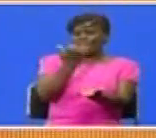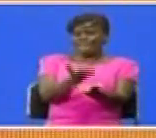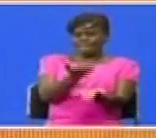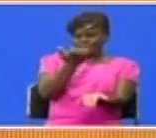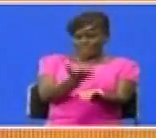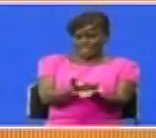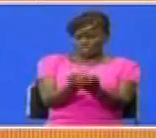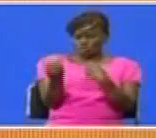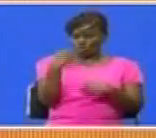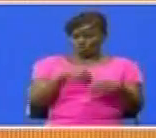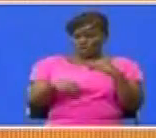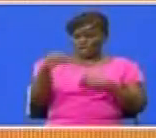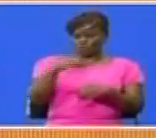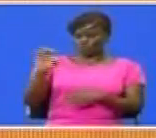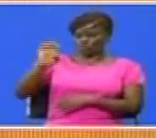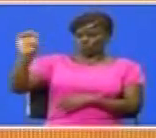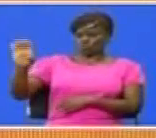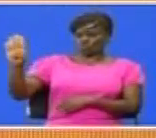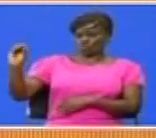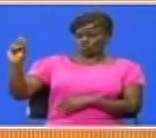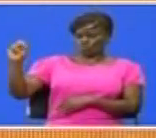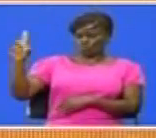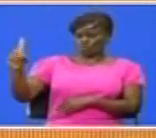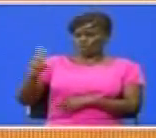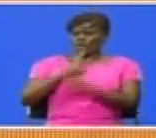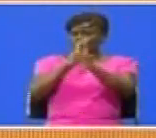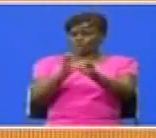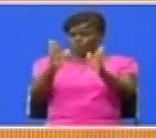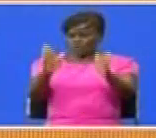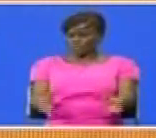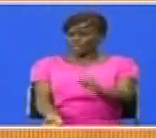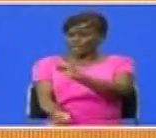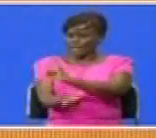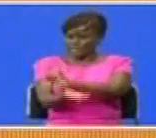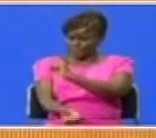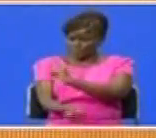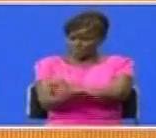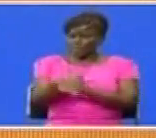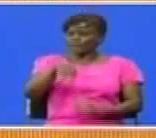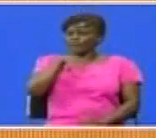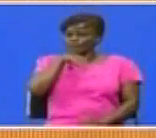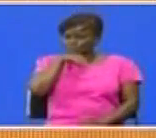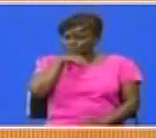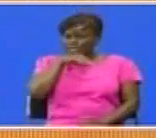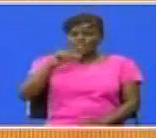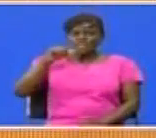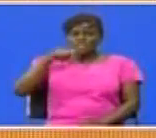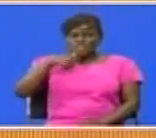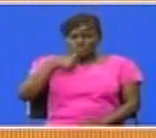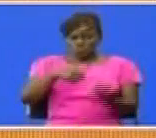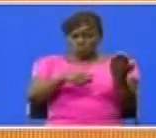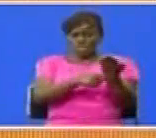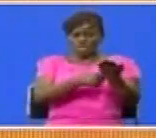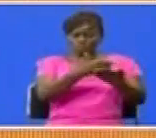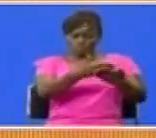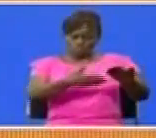wa madai ya sakata ya fedha za Eurobond. Na kama anavyoarifu mwanahabari wetu Lofty Matambo, Raila ametoa orodha mpya anayodai ni